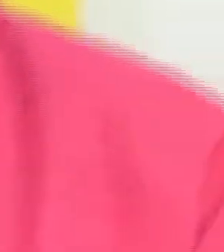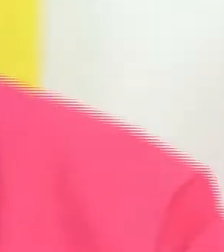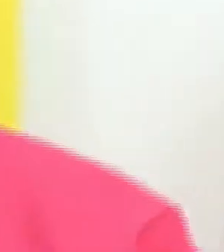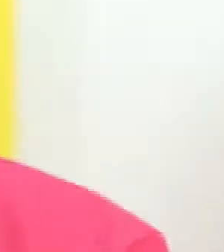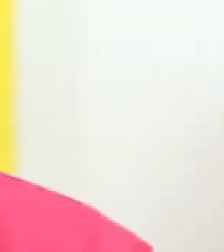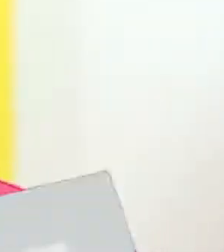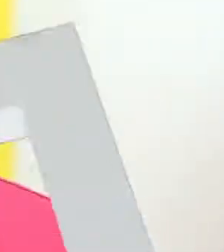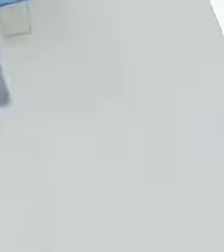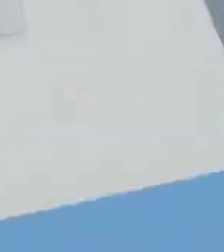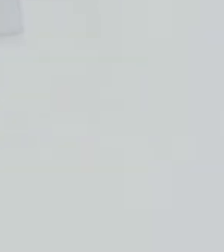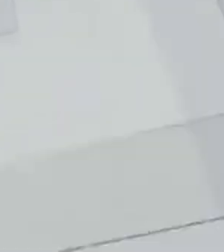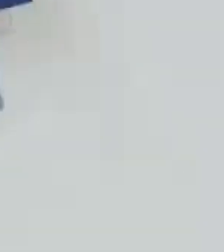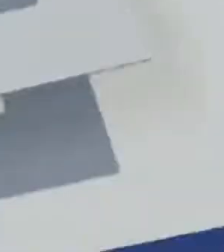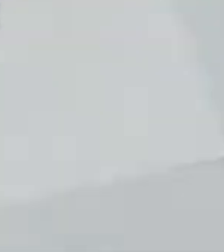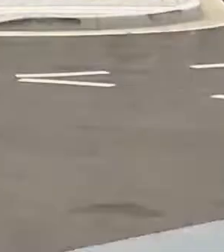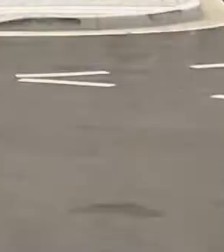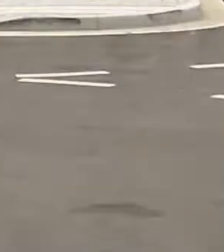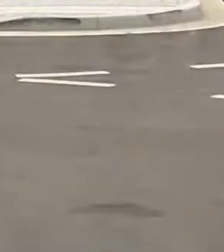탈락했습니다.